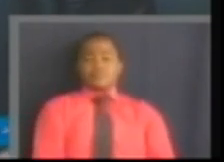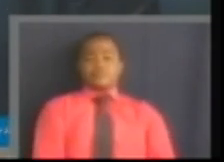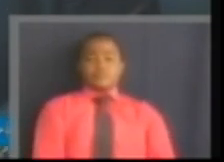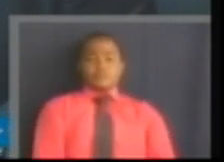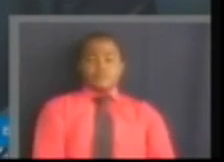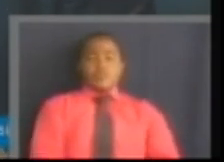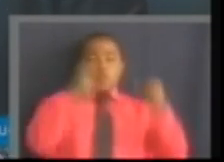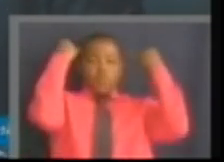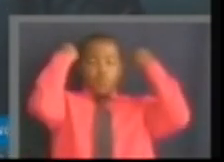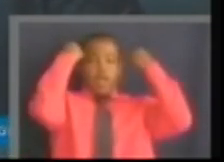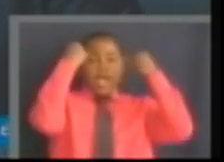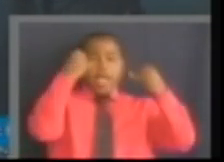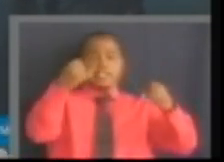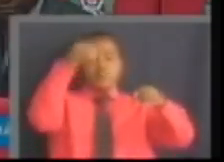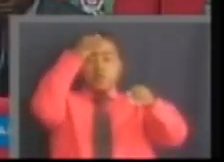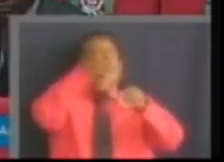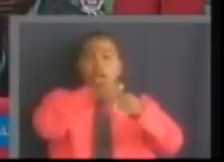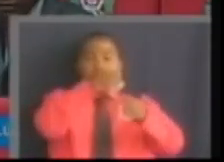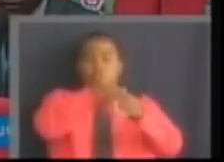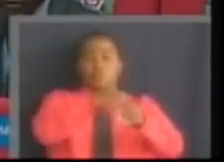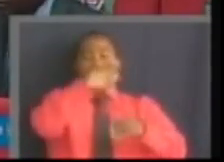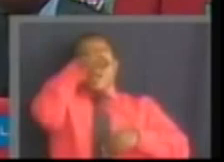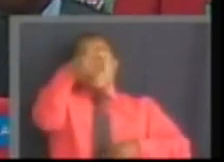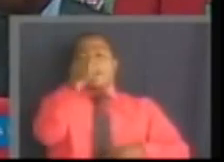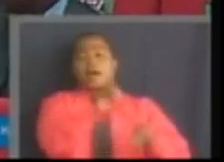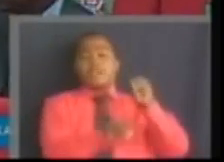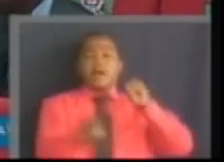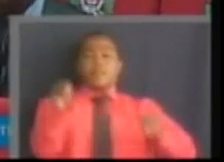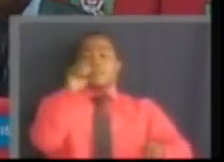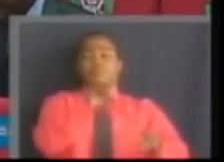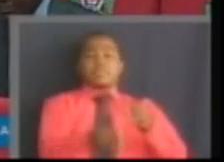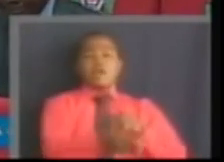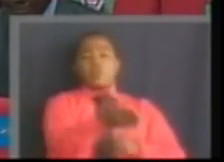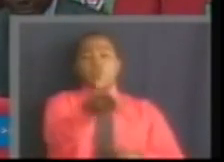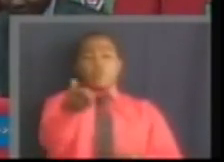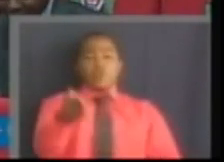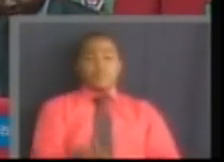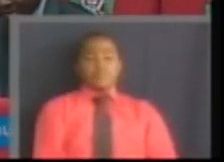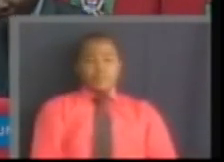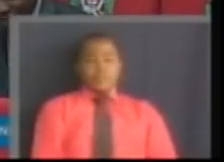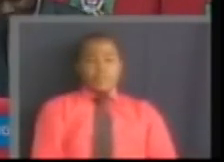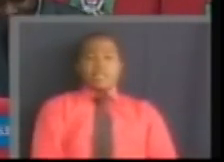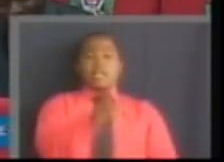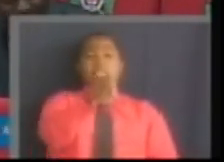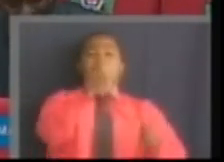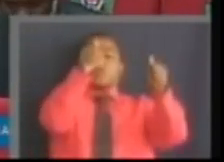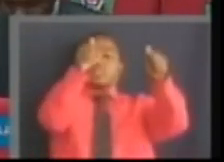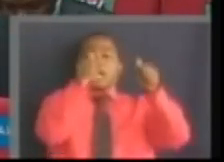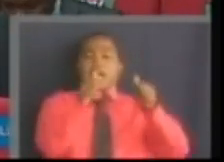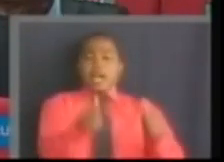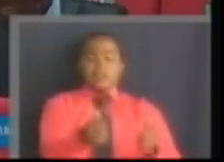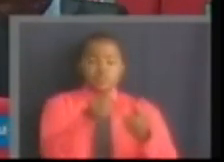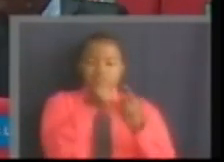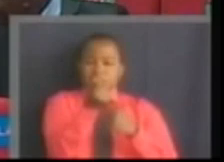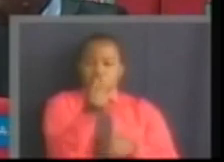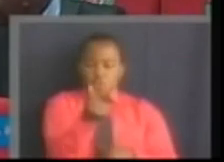Waheshimiwa wajumbe, baada ya mchango huo wa Mheshimiwa Mkosamali, na tangazo kidogo.